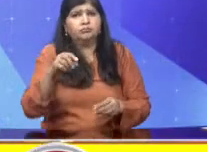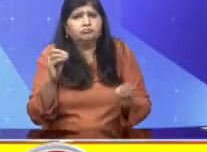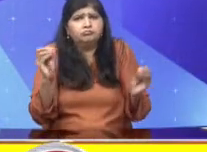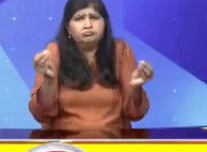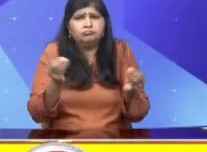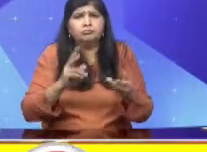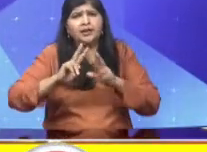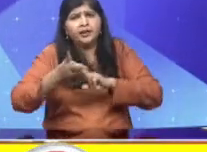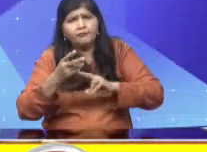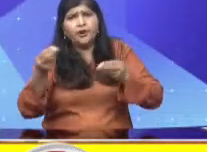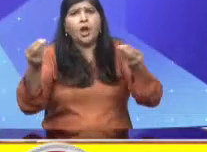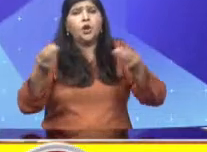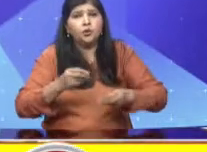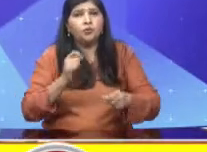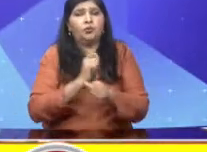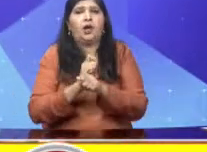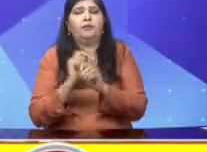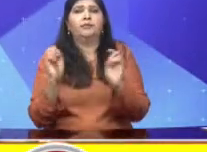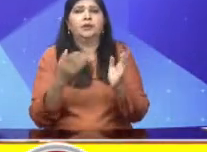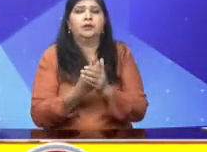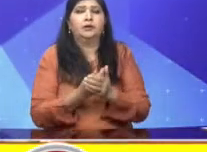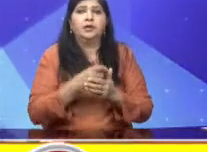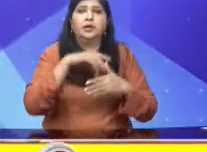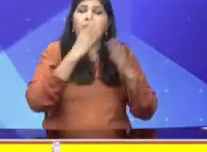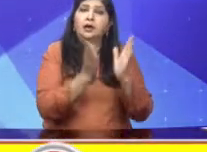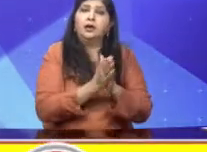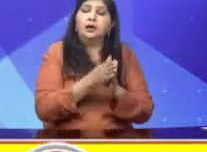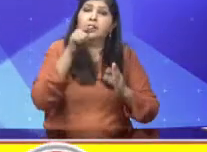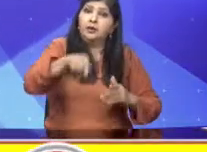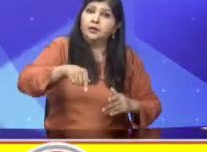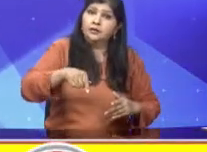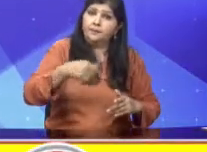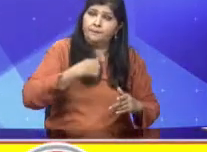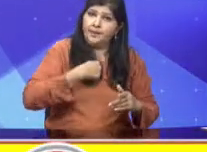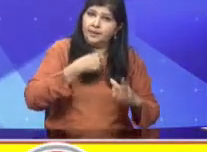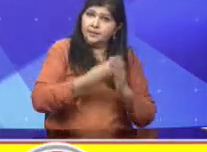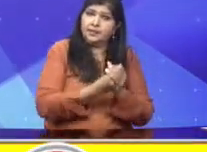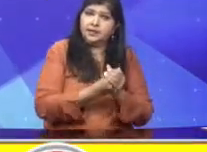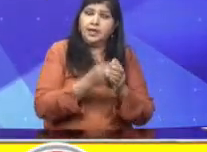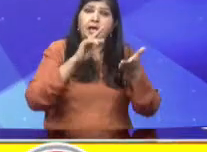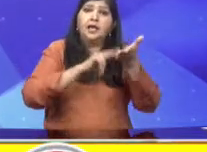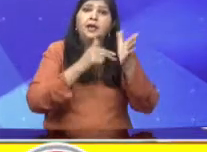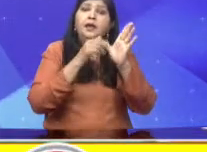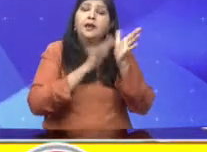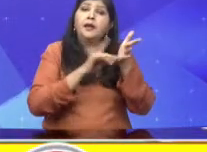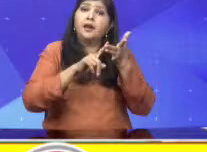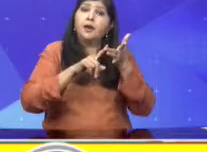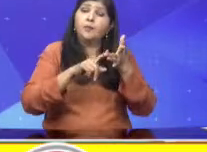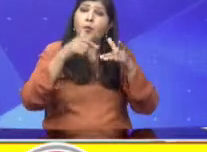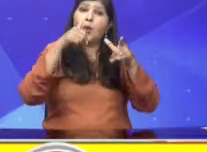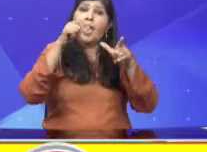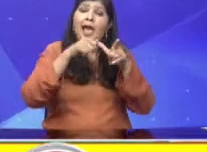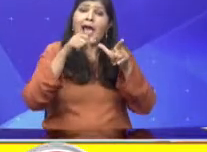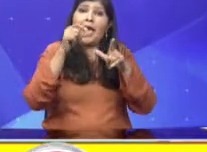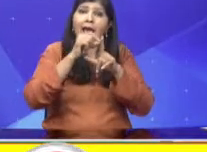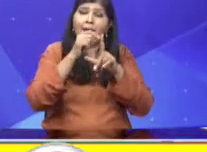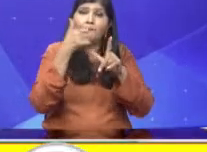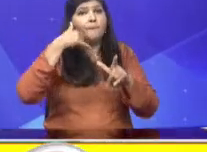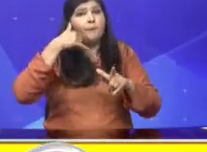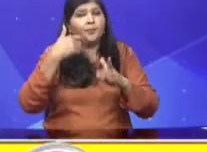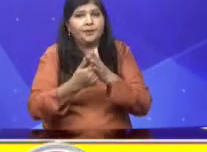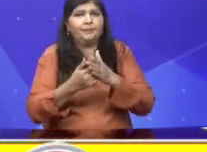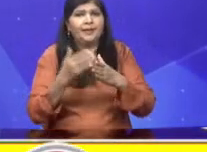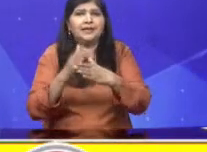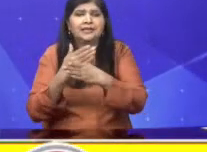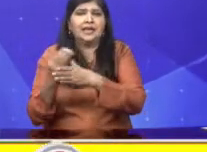कुछ कर दिखाईए। और हाँ ये सब आप मेरे साथ नमो एप या माईगो पर साजा करेंगे तो